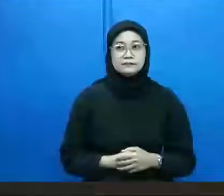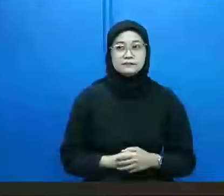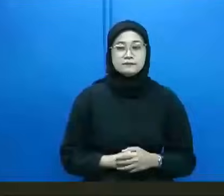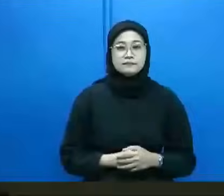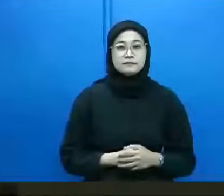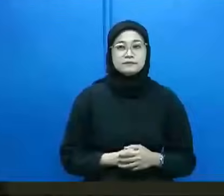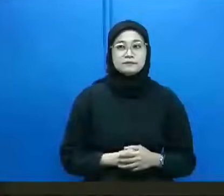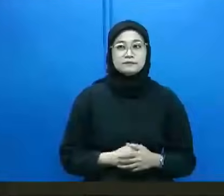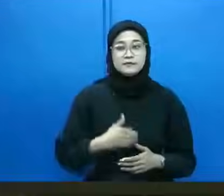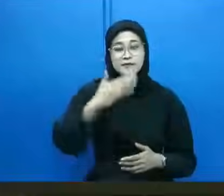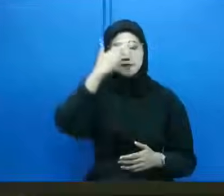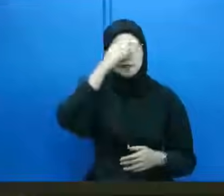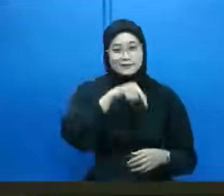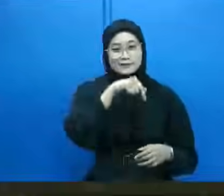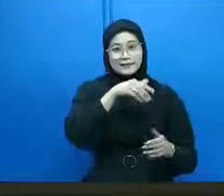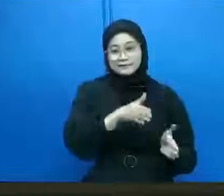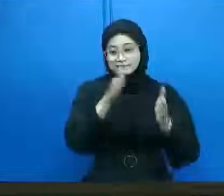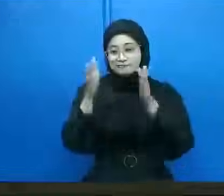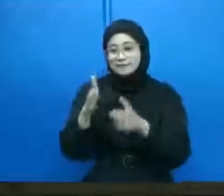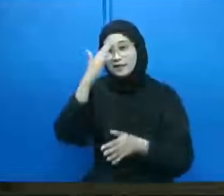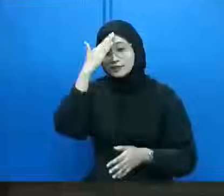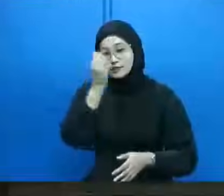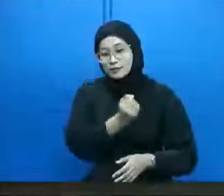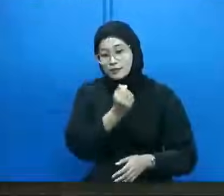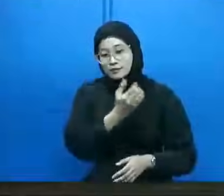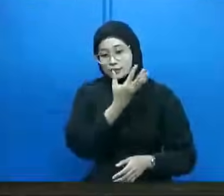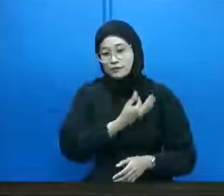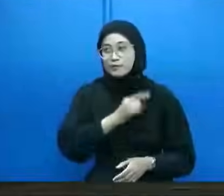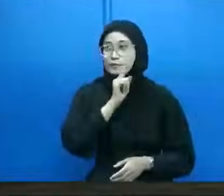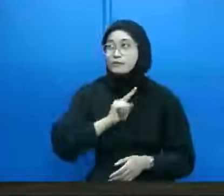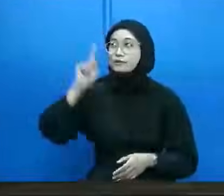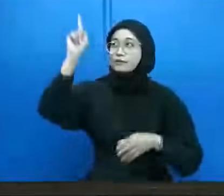Baik, bismillah. Assalamualaikum warahmatullahi wabarakatuh.